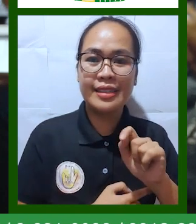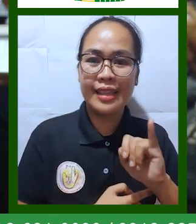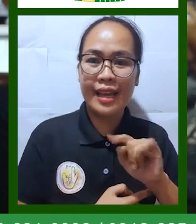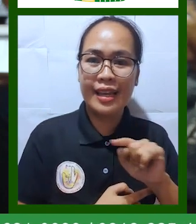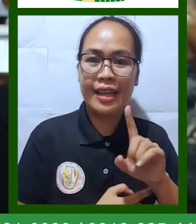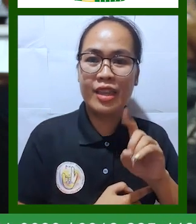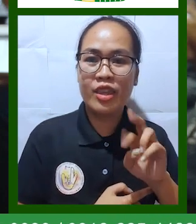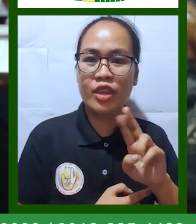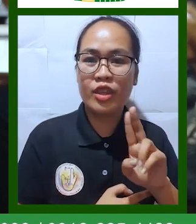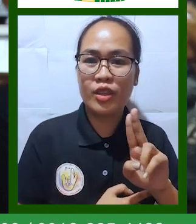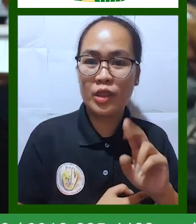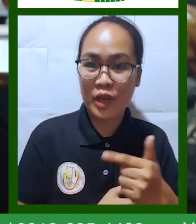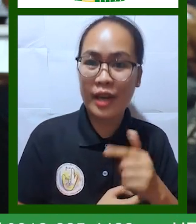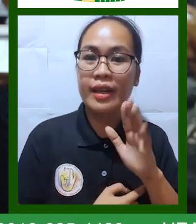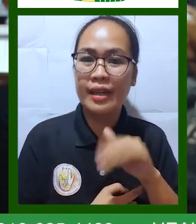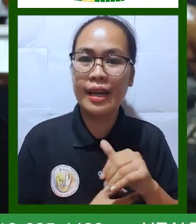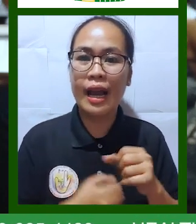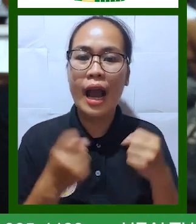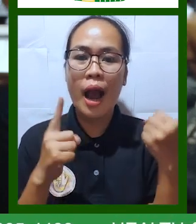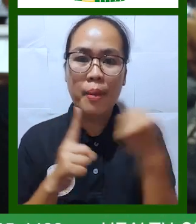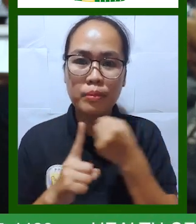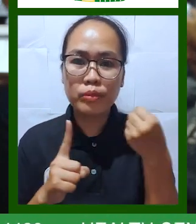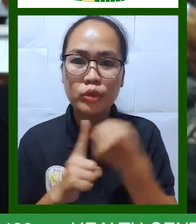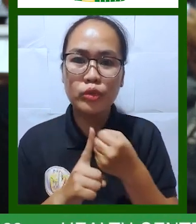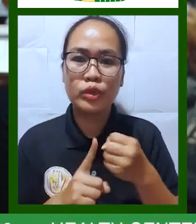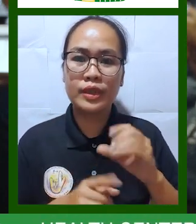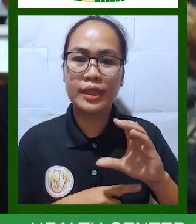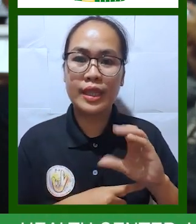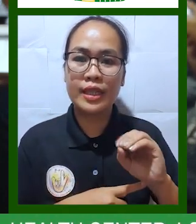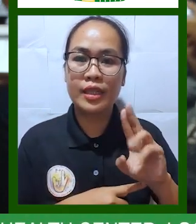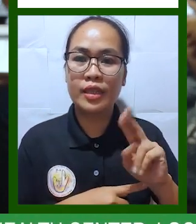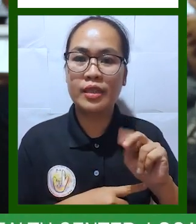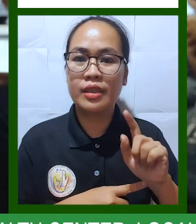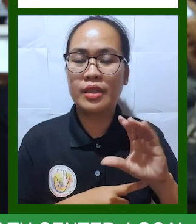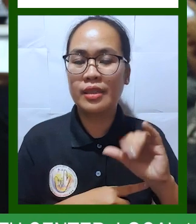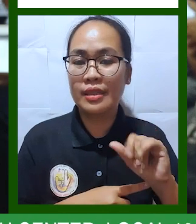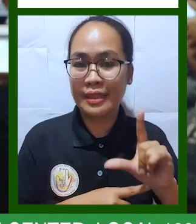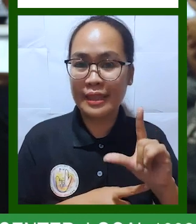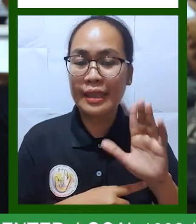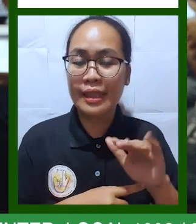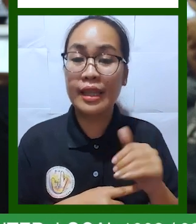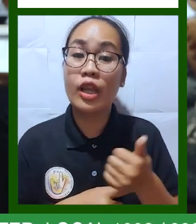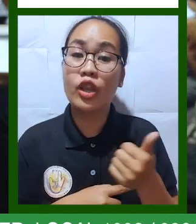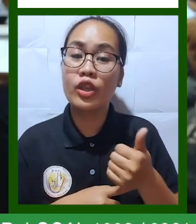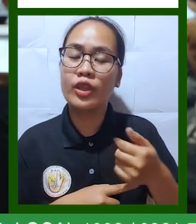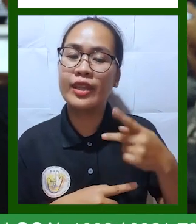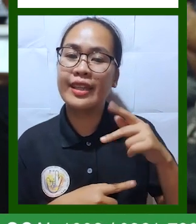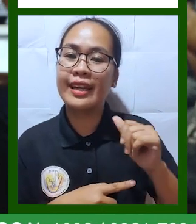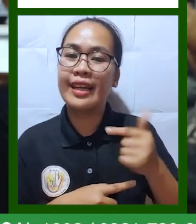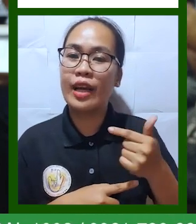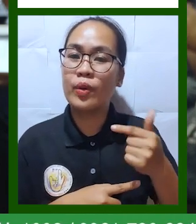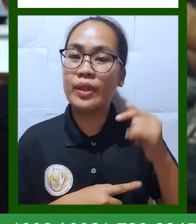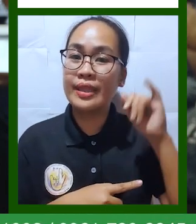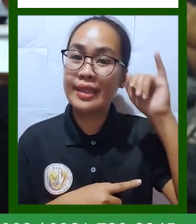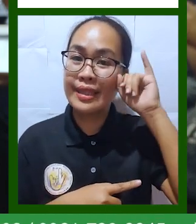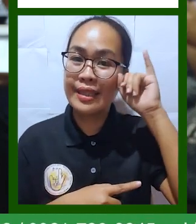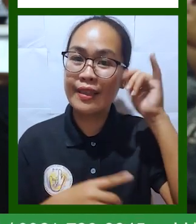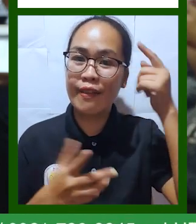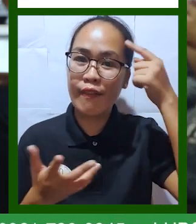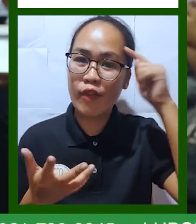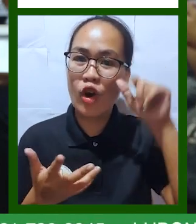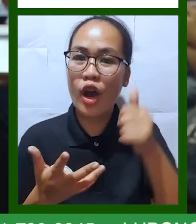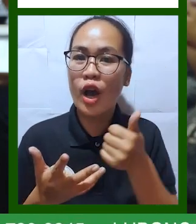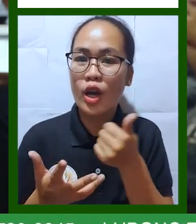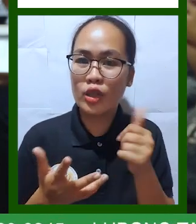Anti-Drug Abuse Council, of course led by Kagawad Ivan Rupisan, and to the rest of our members